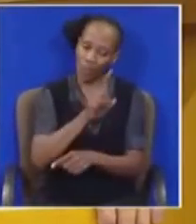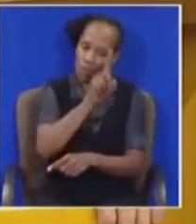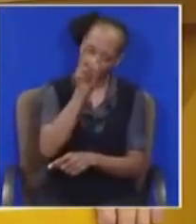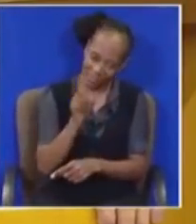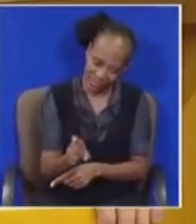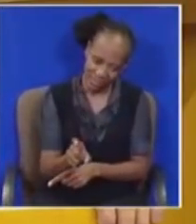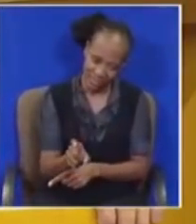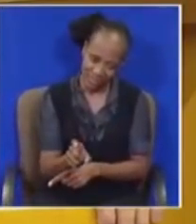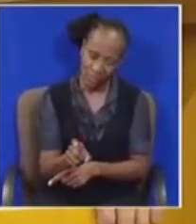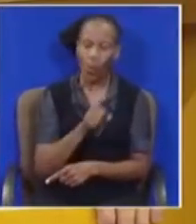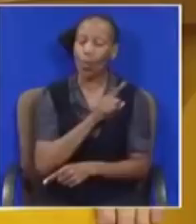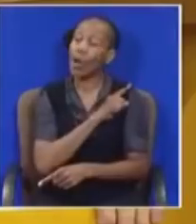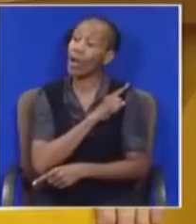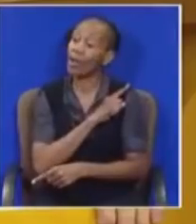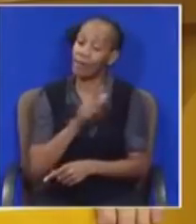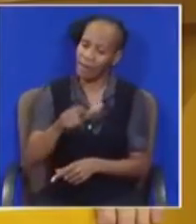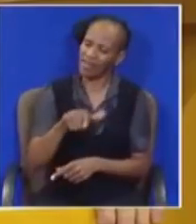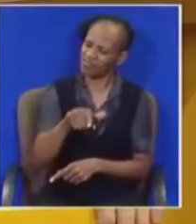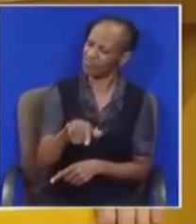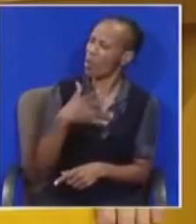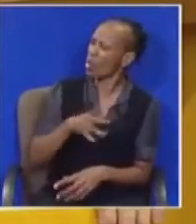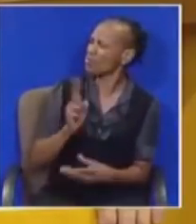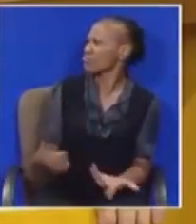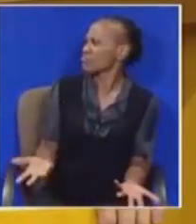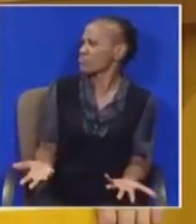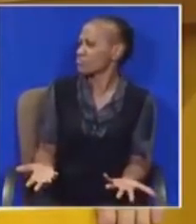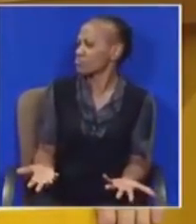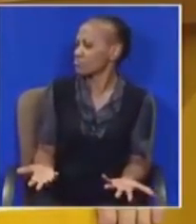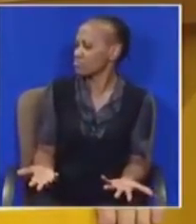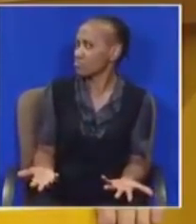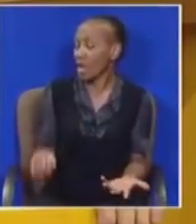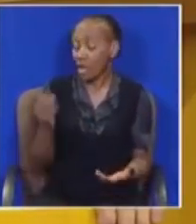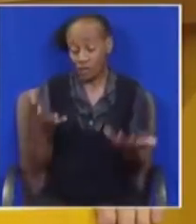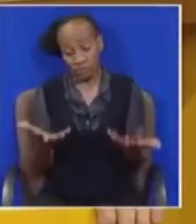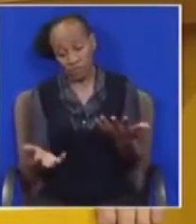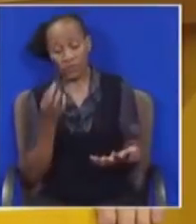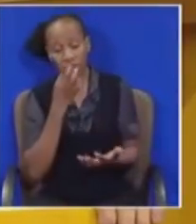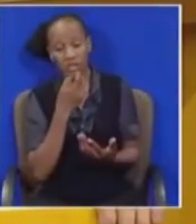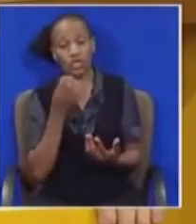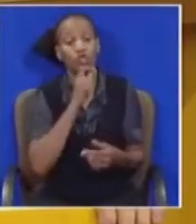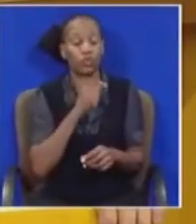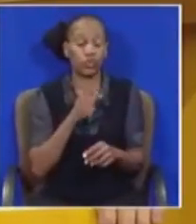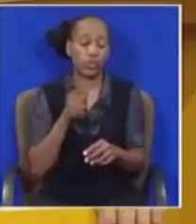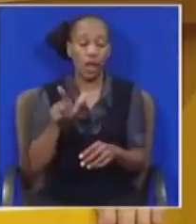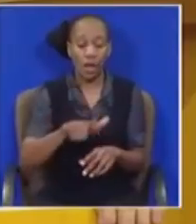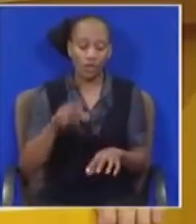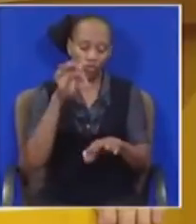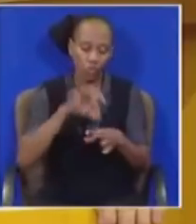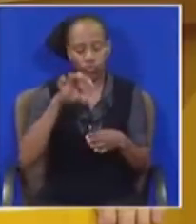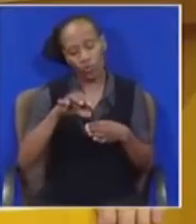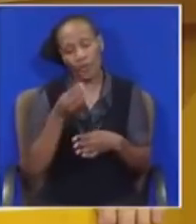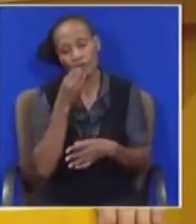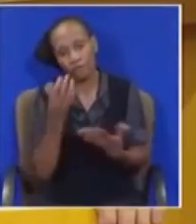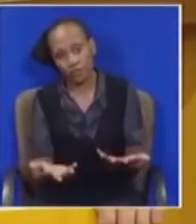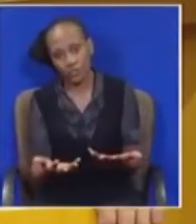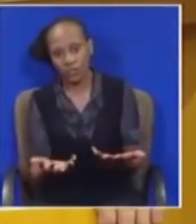gebruik? Want as u dit wil gebruik om mee te boer, om die landbou te stimuleer, dan sê ek vir